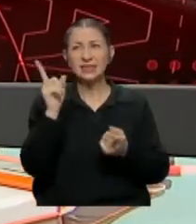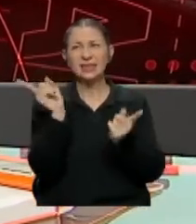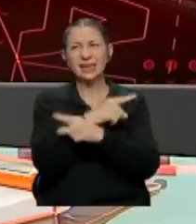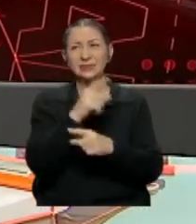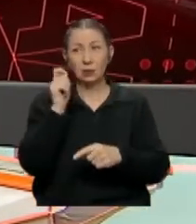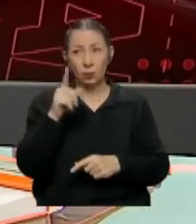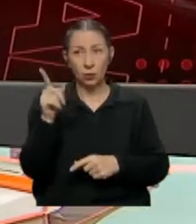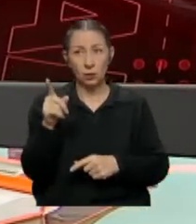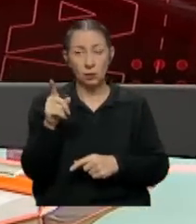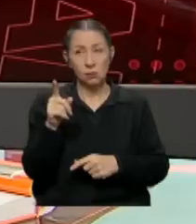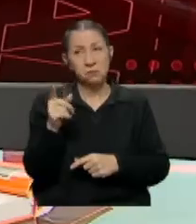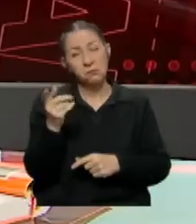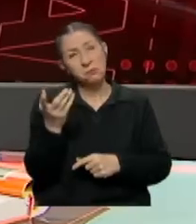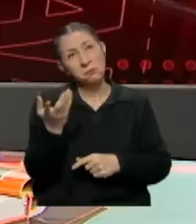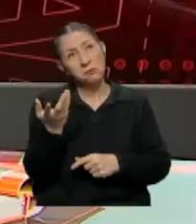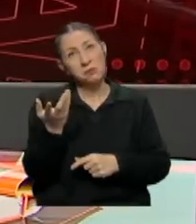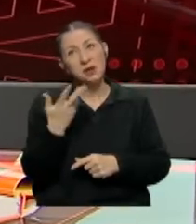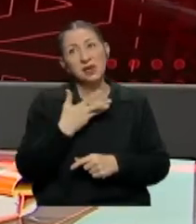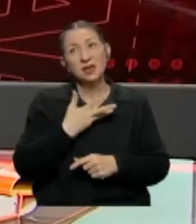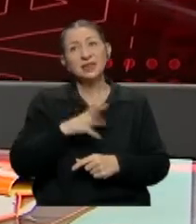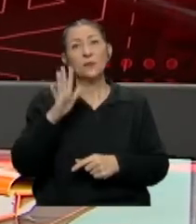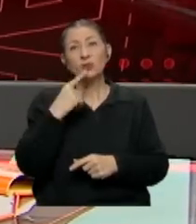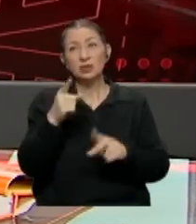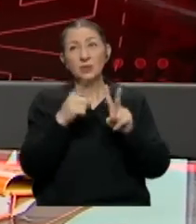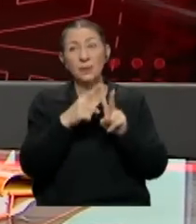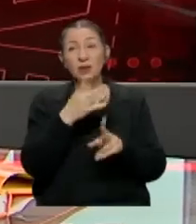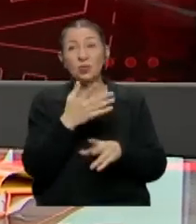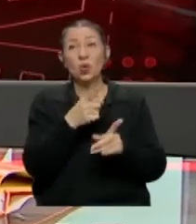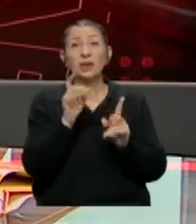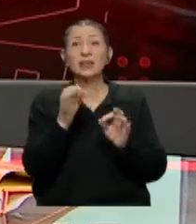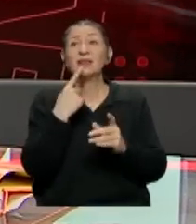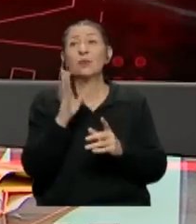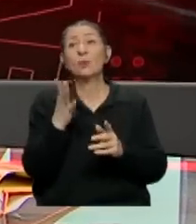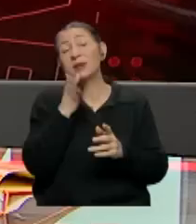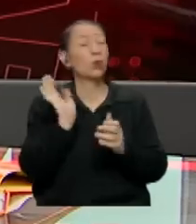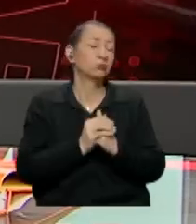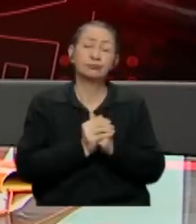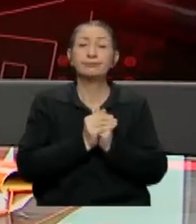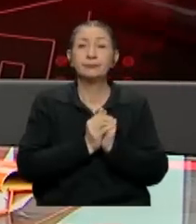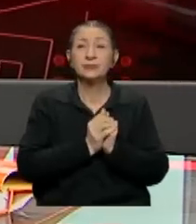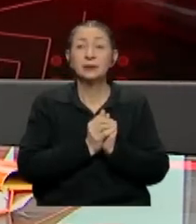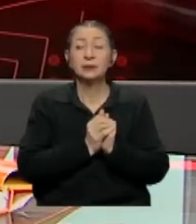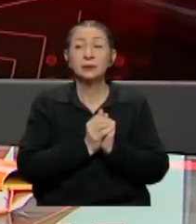dese tersini yapıyor Hani sevmiyorlar diyeceğim nebatiye ama öyle de diyemiyorum bilmiyorum